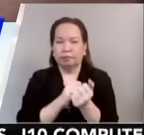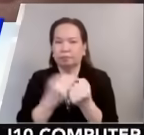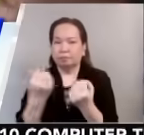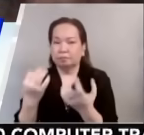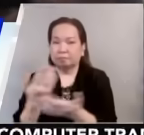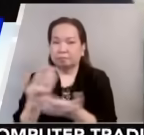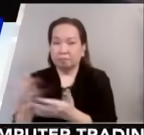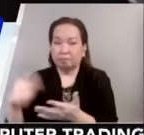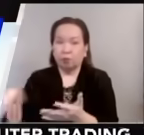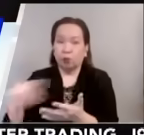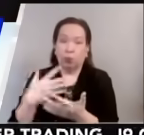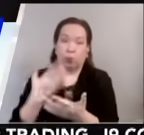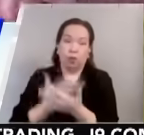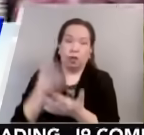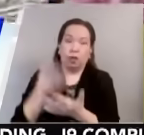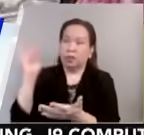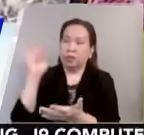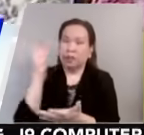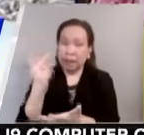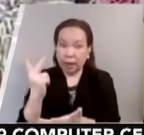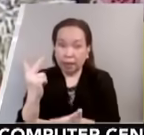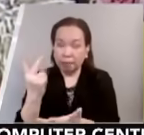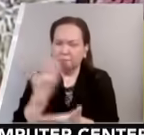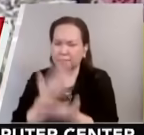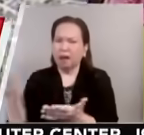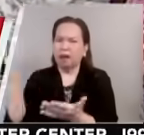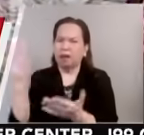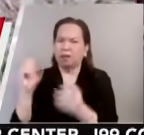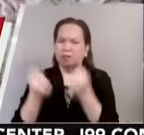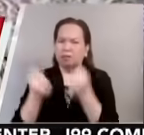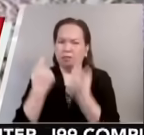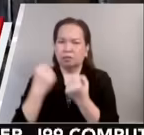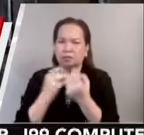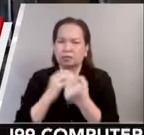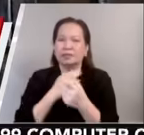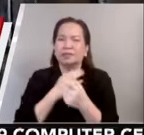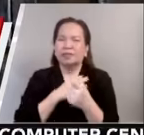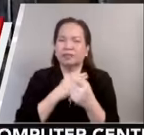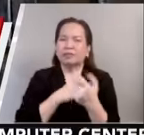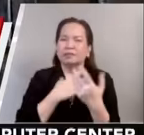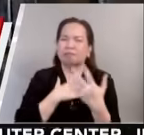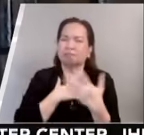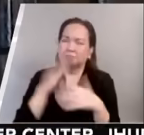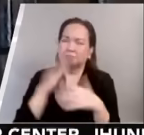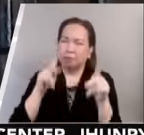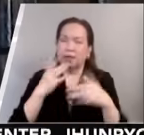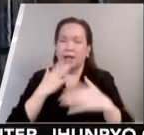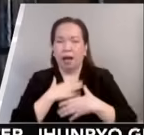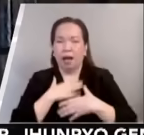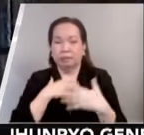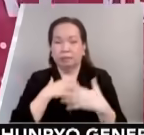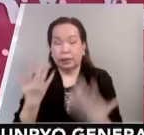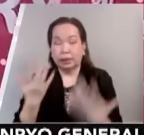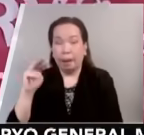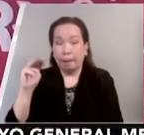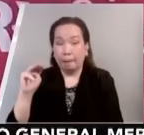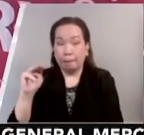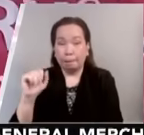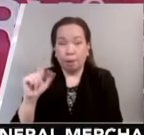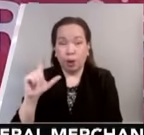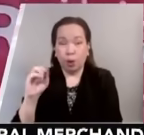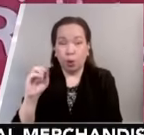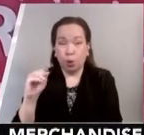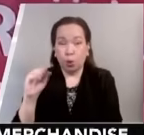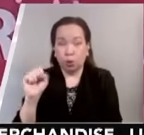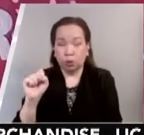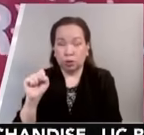ang ginastos dito maraming masisirang tao sa malolo city may pansamantalang tindahan ng paputok na